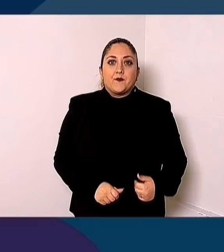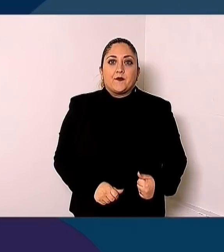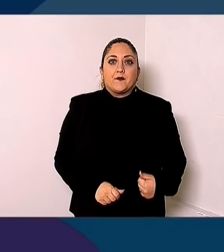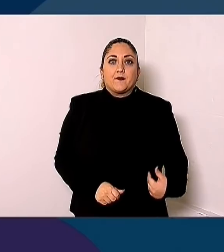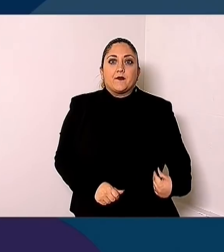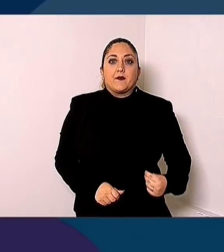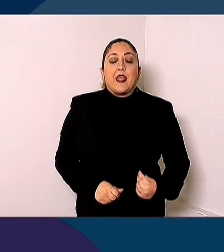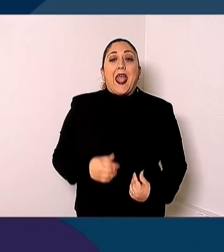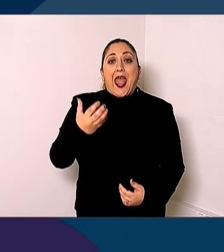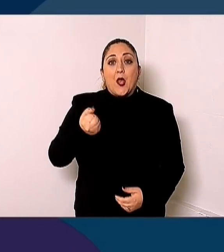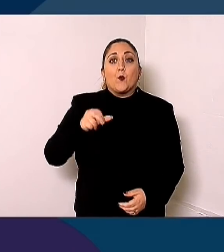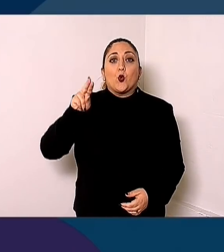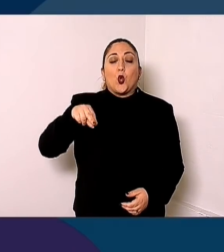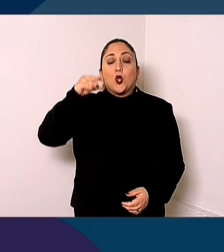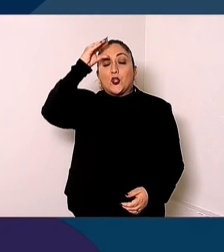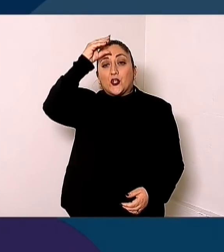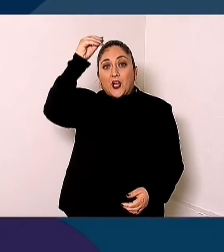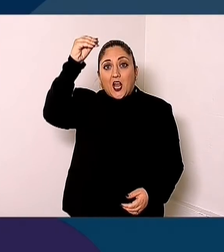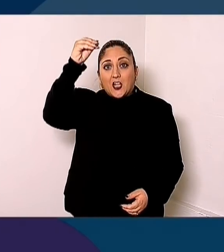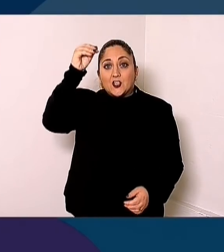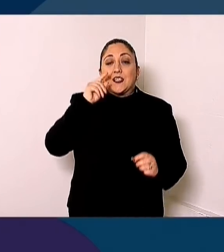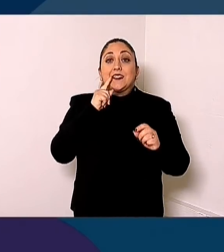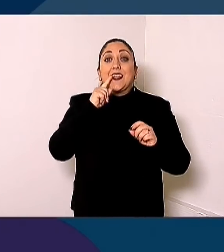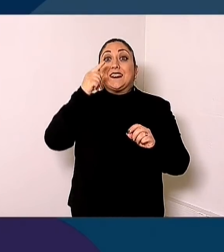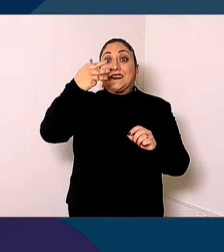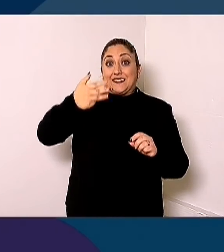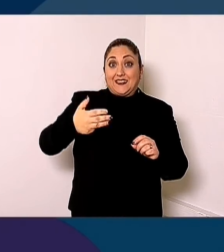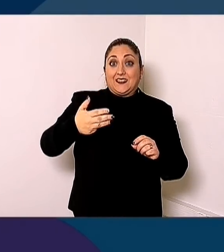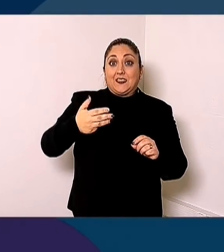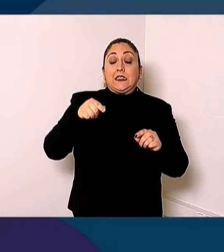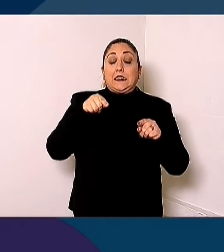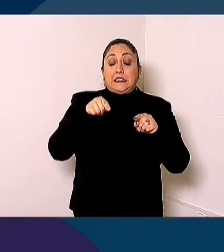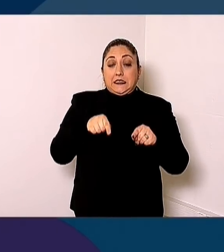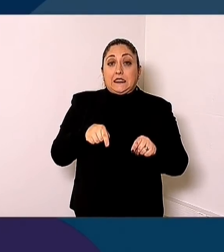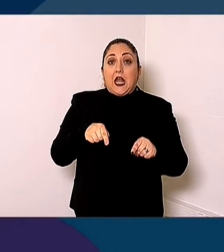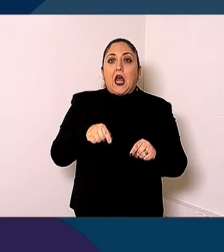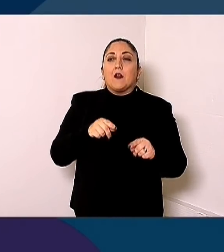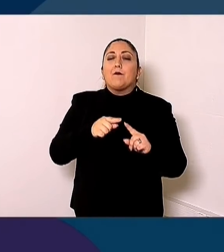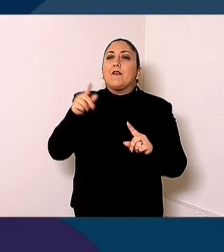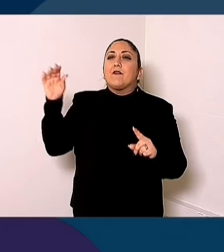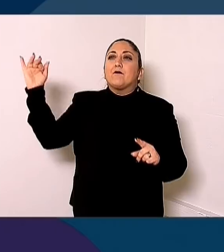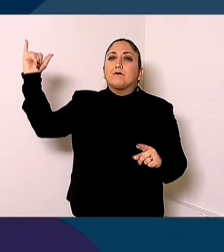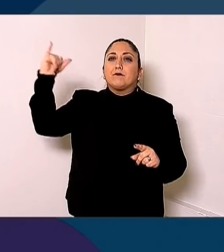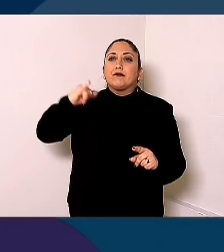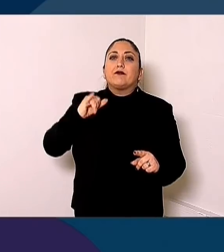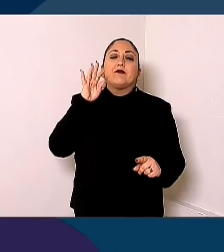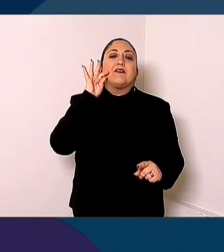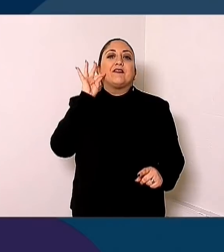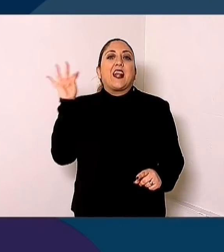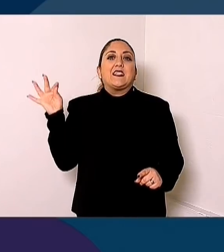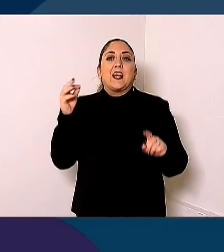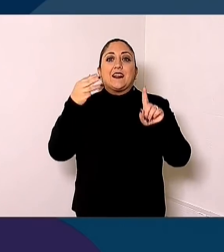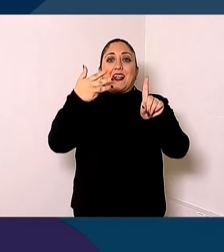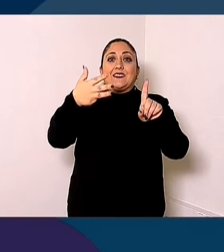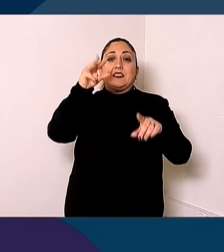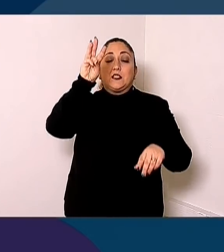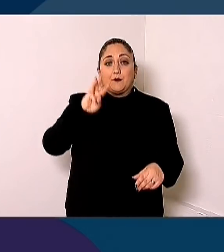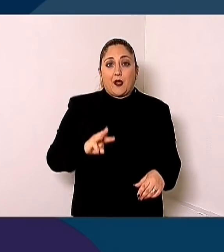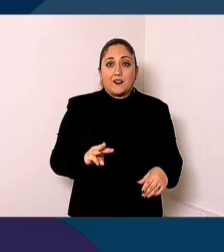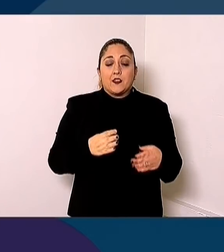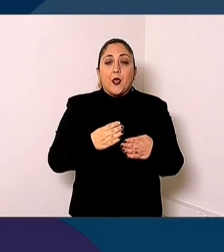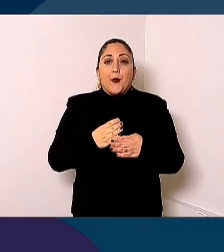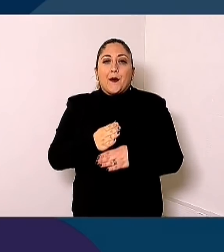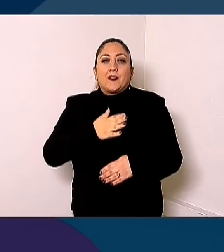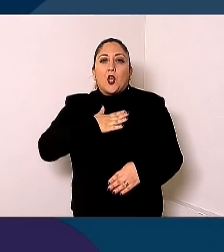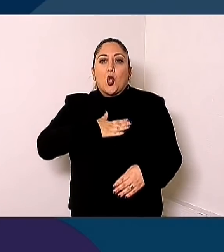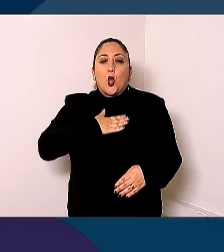Għandna mbagħad raġel ieħor ta' 19-il sena li dan ġie minn Franza fit-19 ta' Marzu u beda